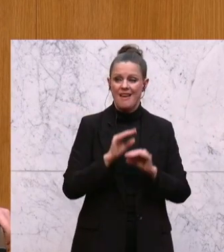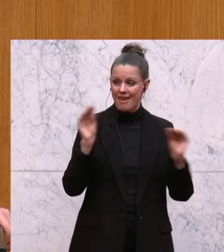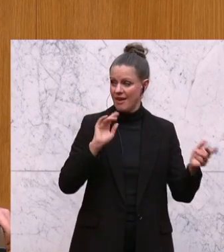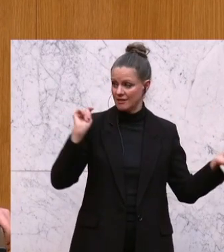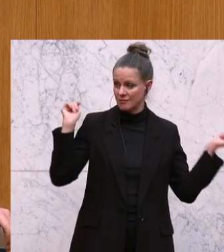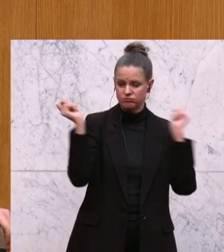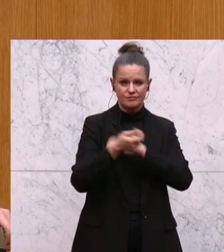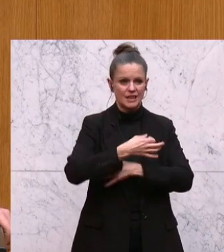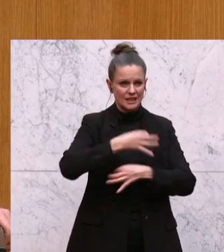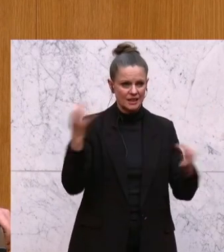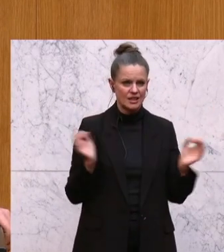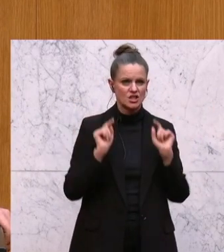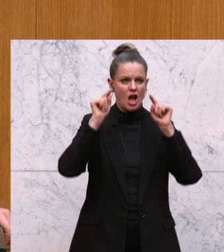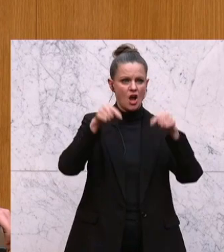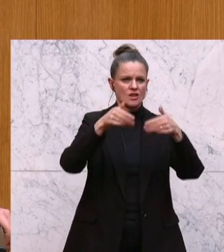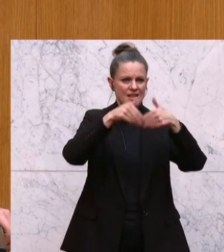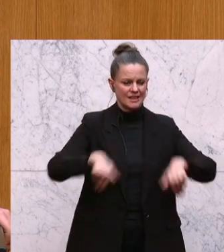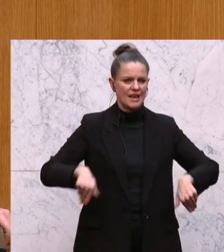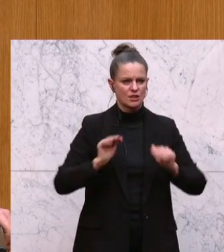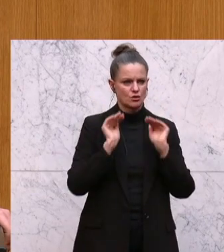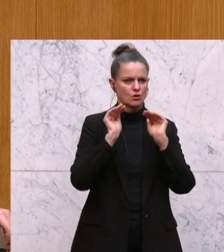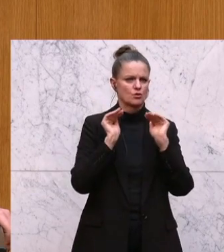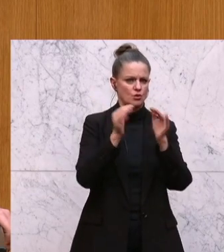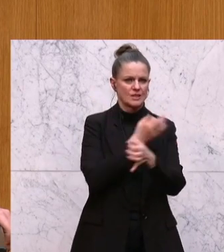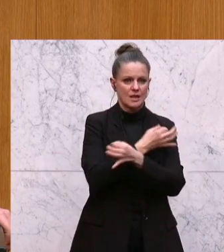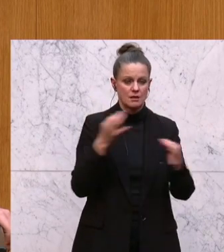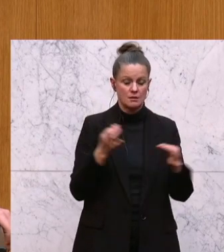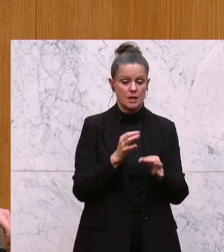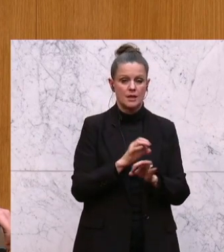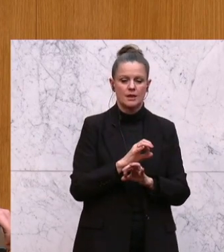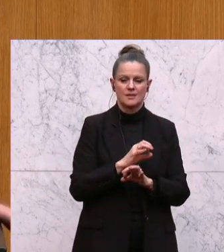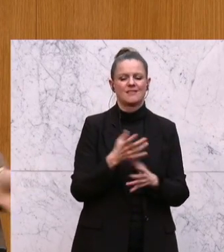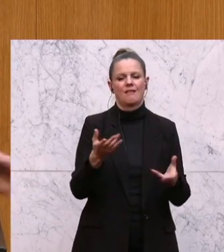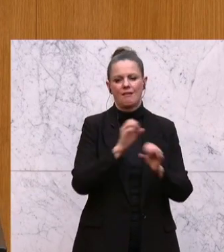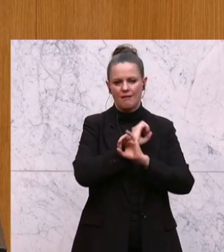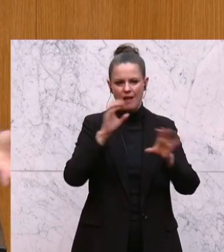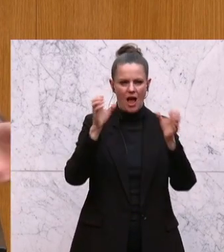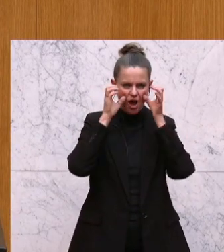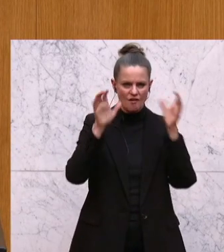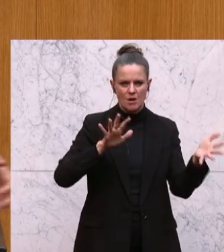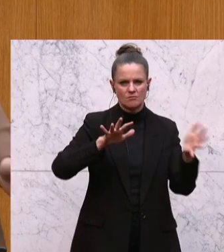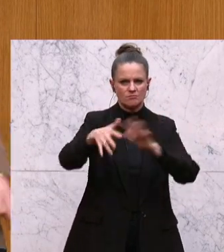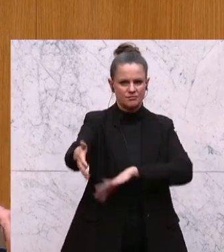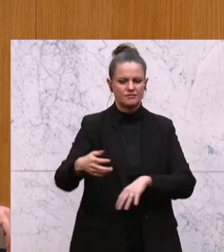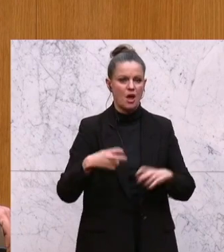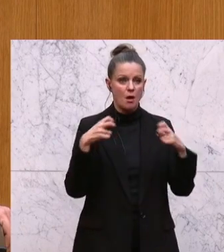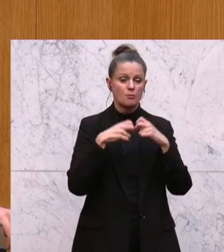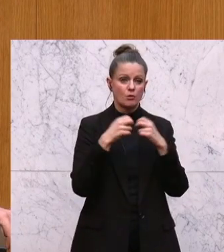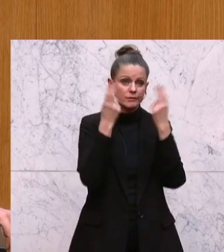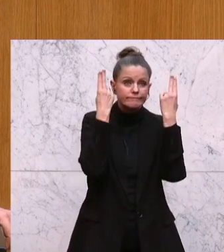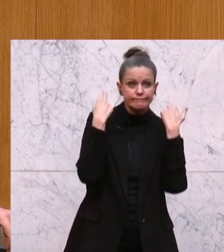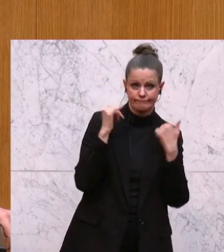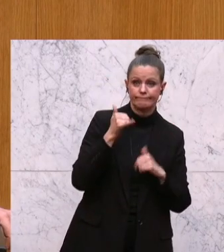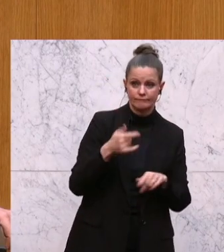oder einem echten Außengrenzschutz. Zack, bumm, hat's gemacht, die ÖVP ist mal wieder umgefallen in ihrer Brüsselhörigkeit. Genauso wie